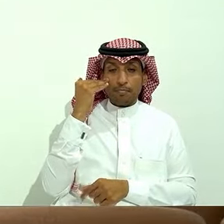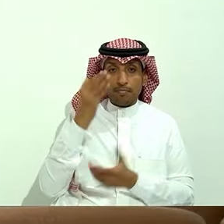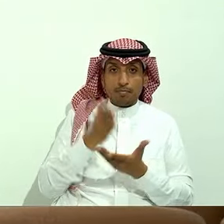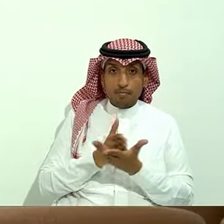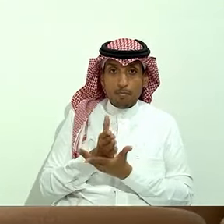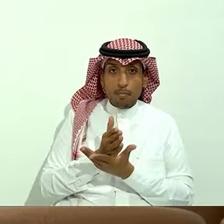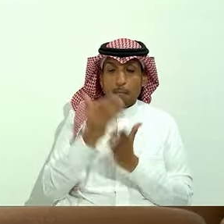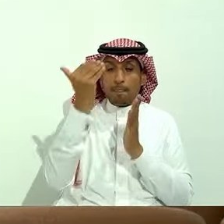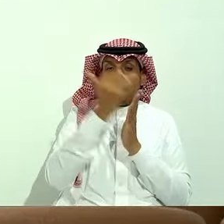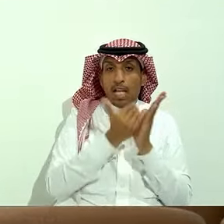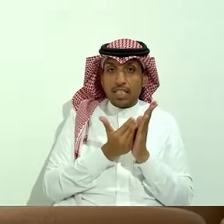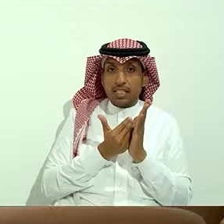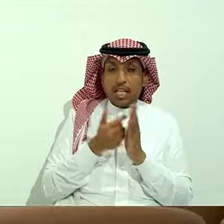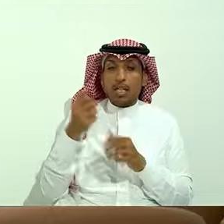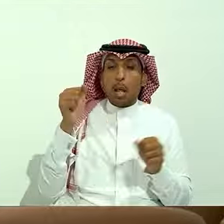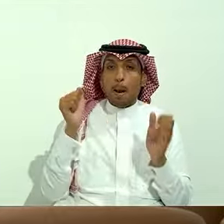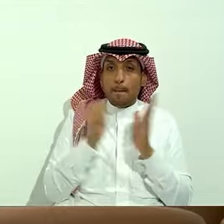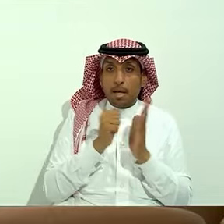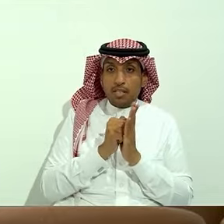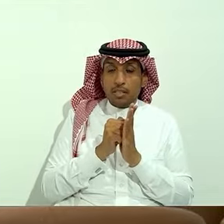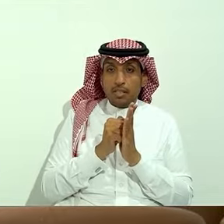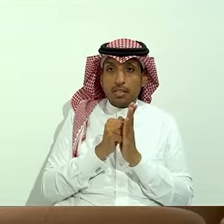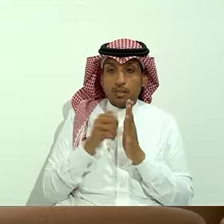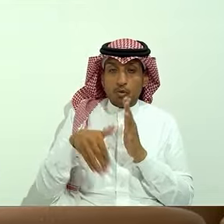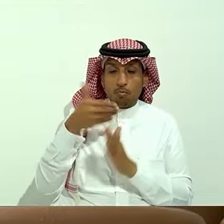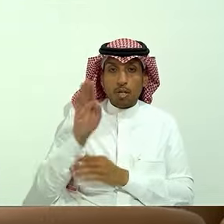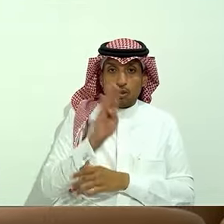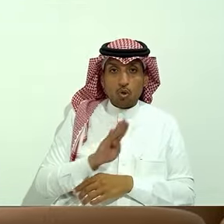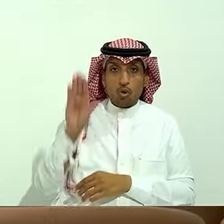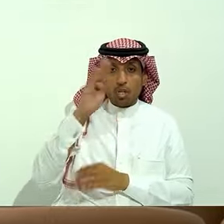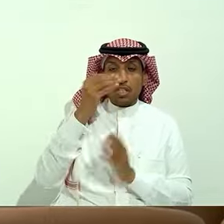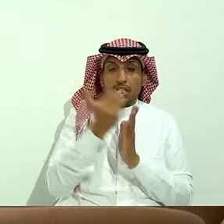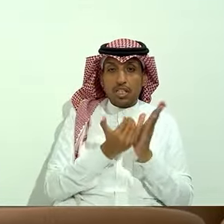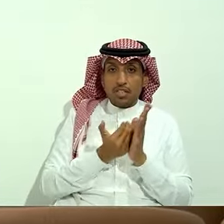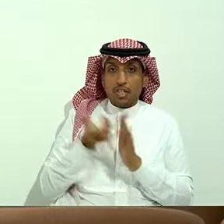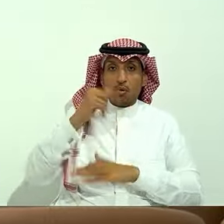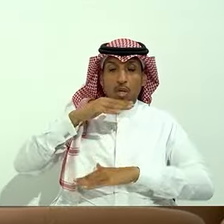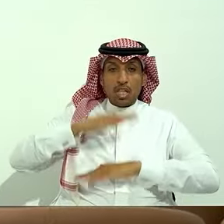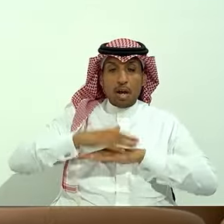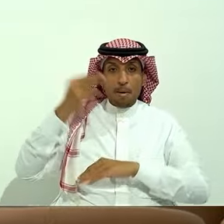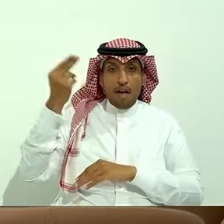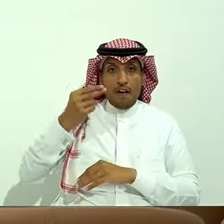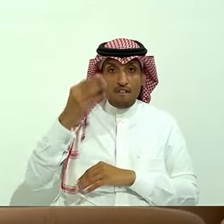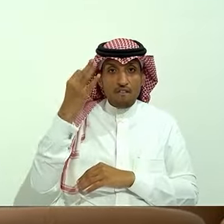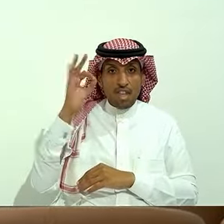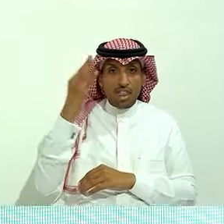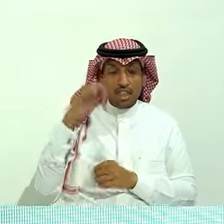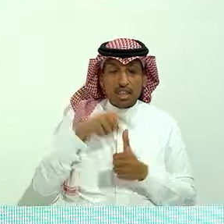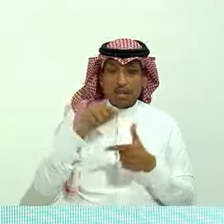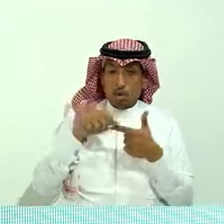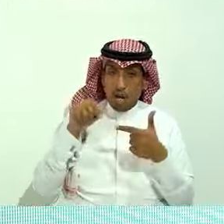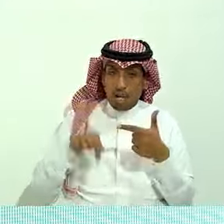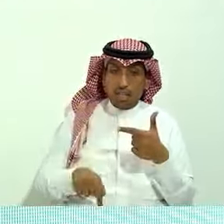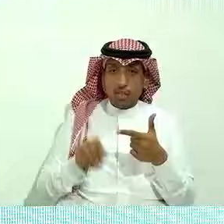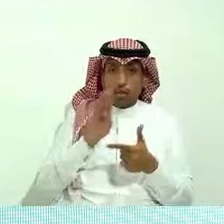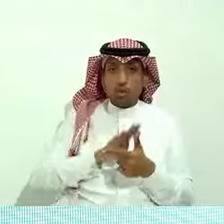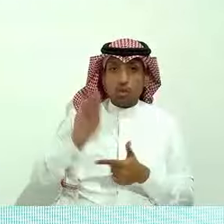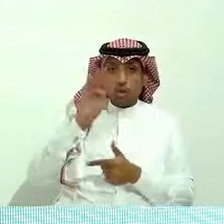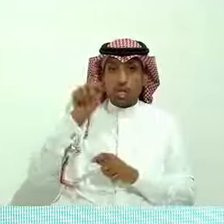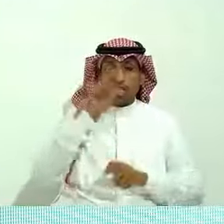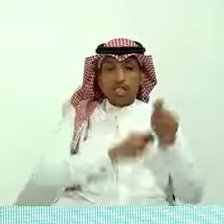الاقتصاد المنزلي، وبعدين صار كلية الاقتصاد المنزلي والتربية الفنية. جميل. وبعدين الآن صار كلية